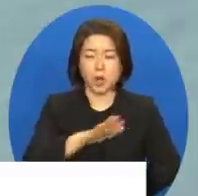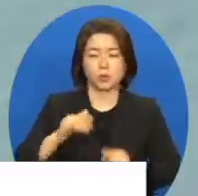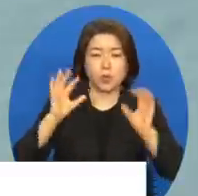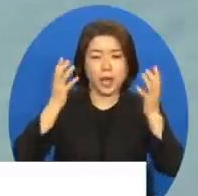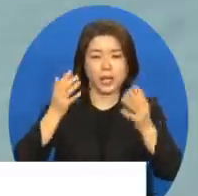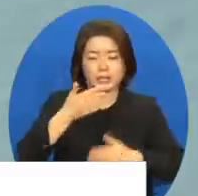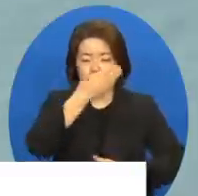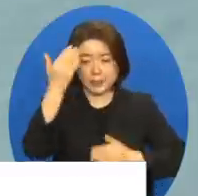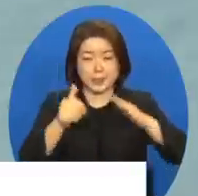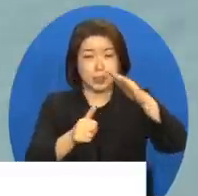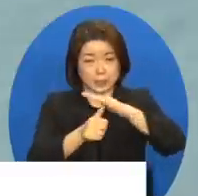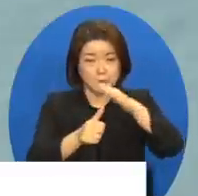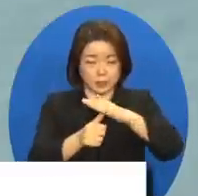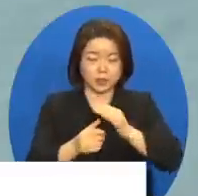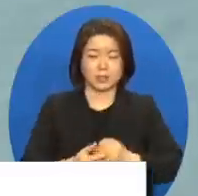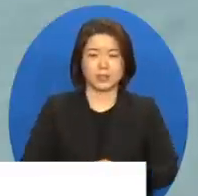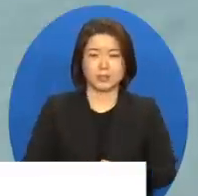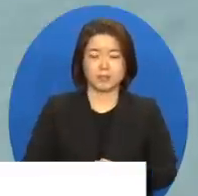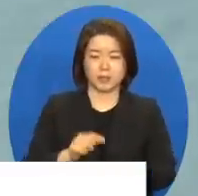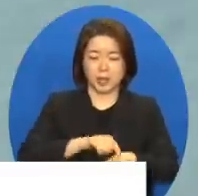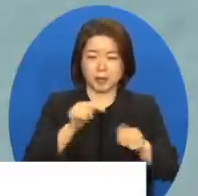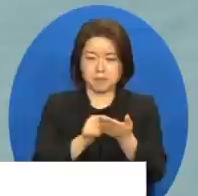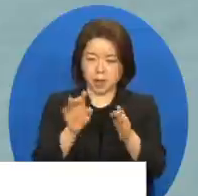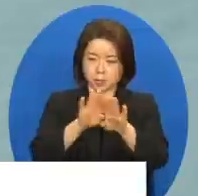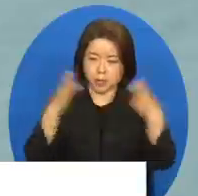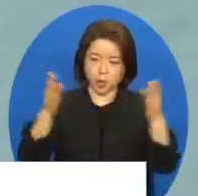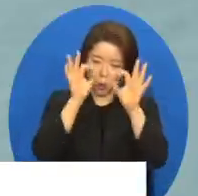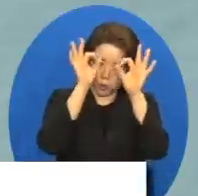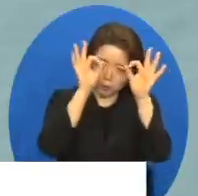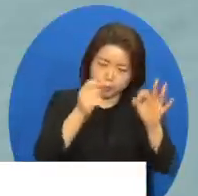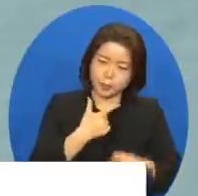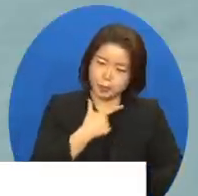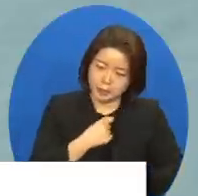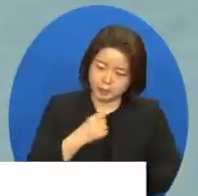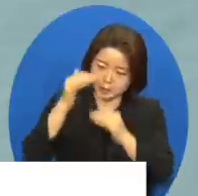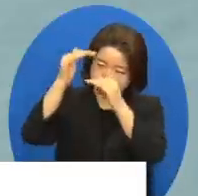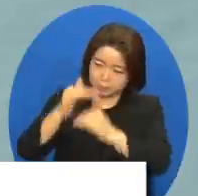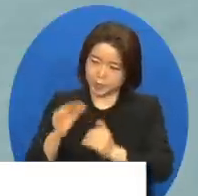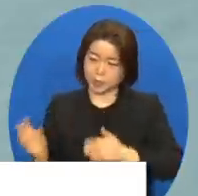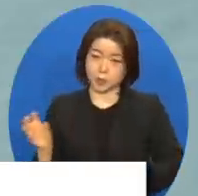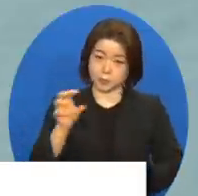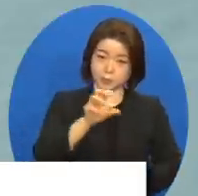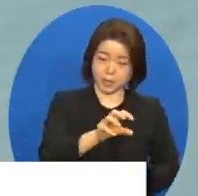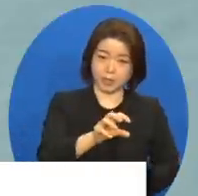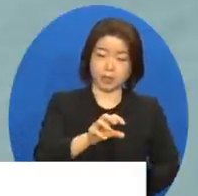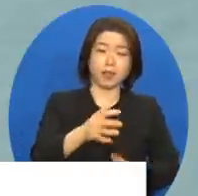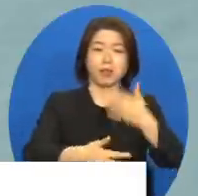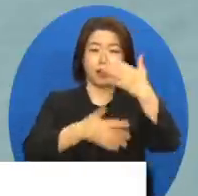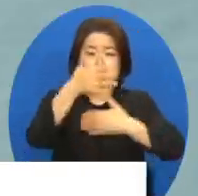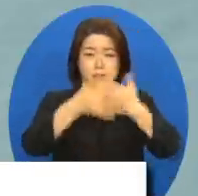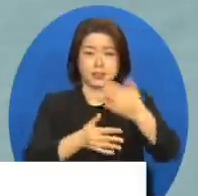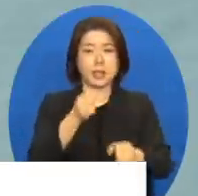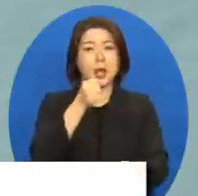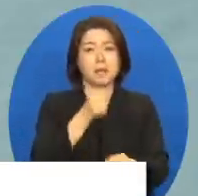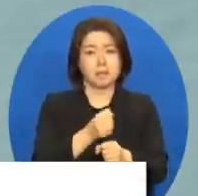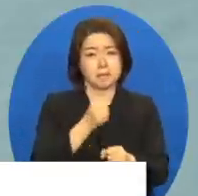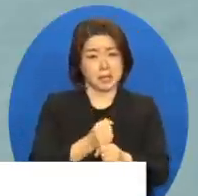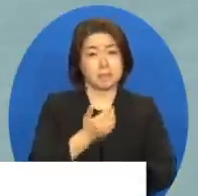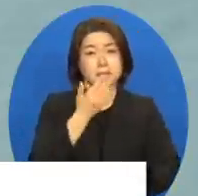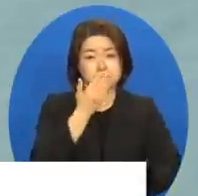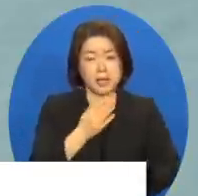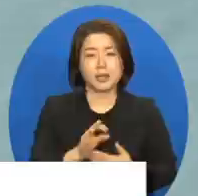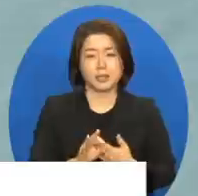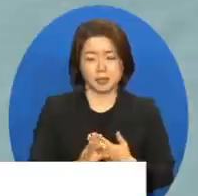아이들과 청소년들이 마음을 열고 보고 싶어 할 만한 내용을 담는 영상들이 만들어질 수